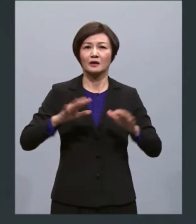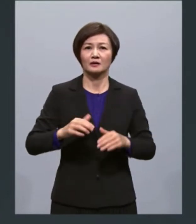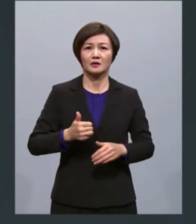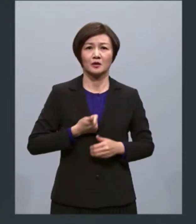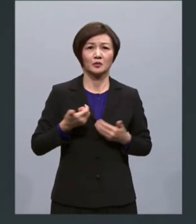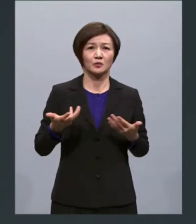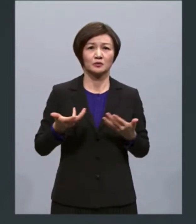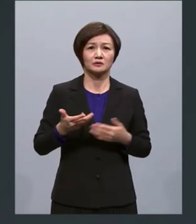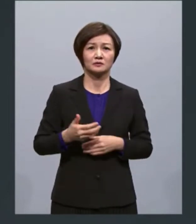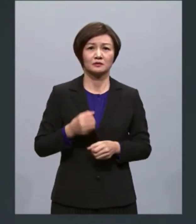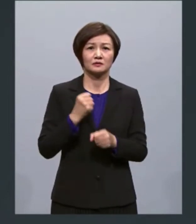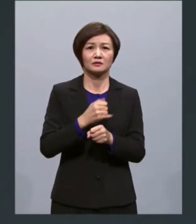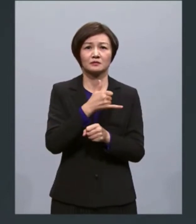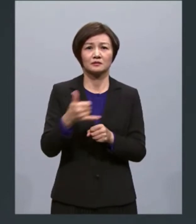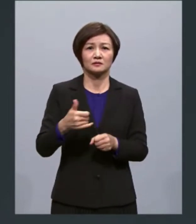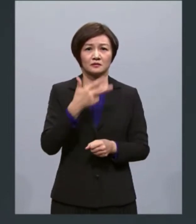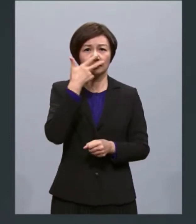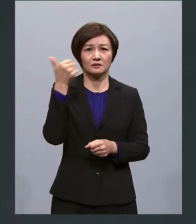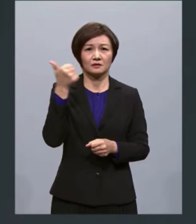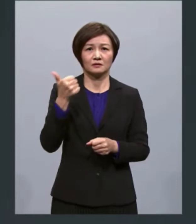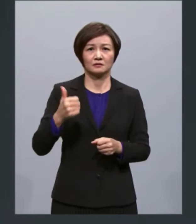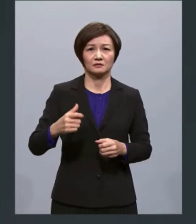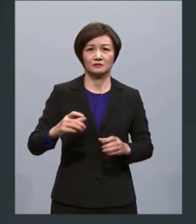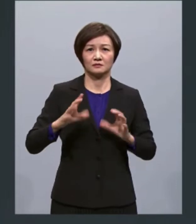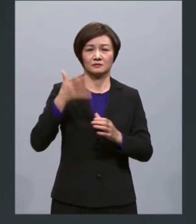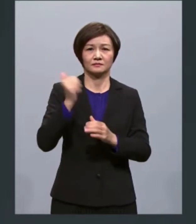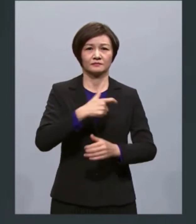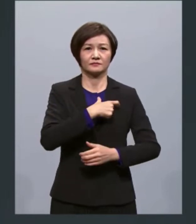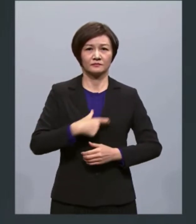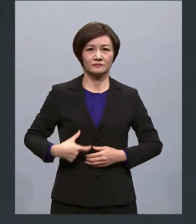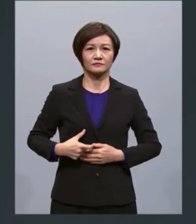台独工作者的赖清德来当总统候选人。